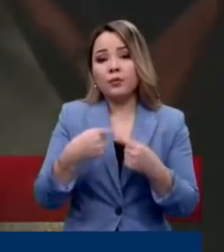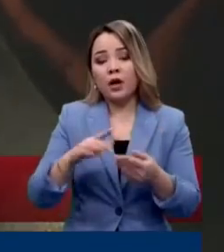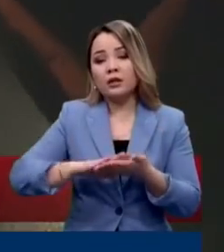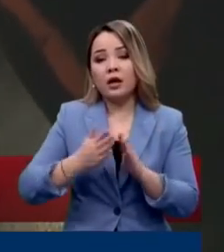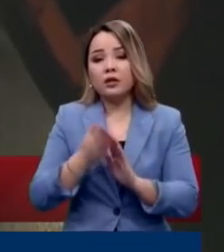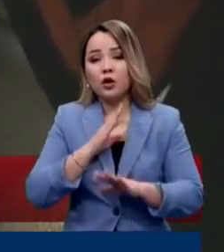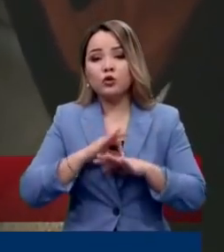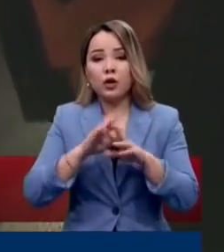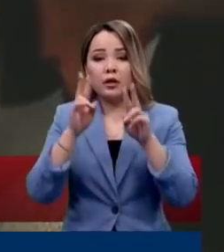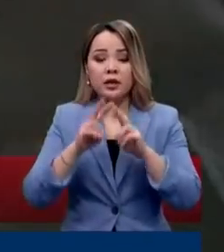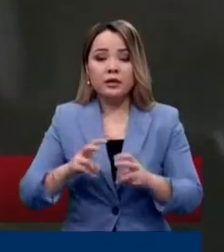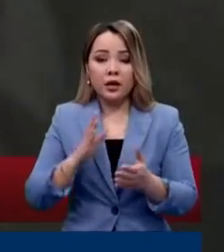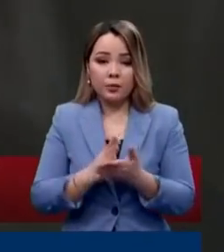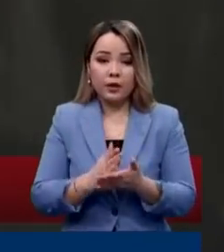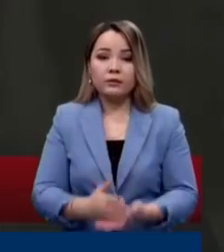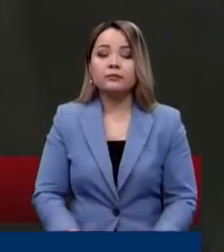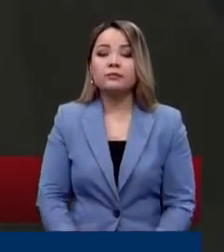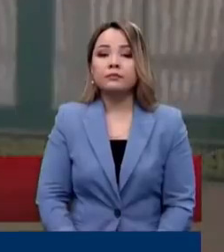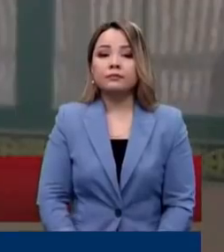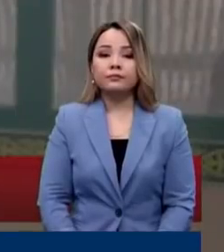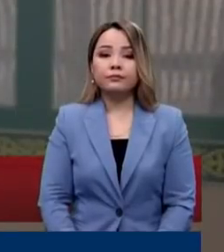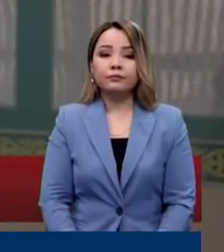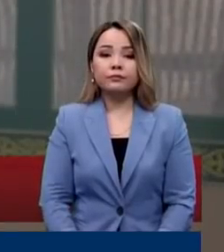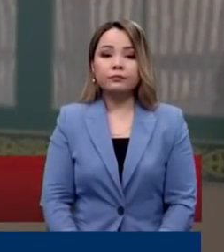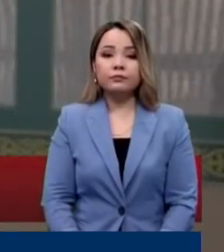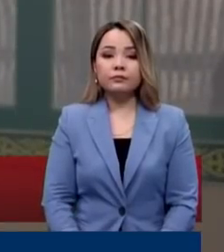келісім шарттарды тексеріп жатыр.